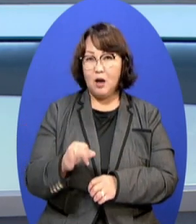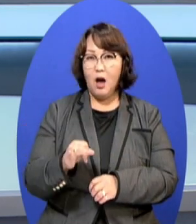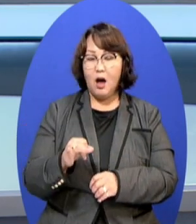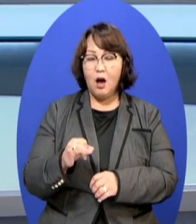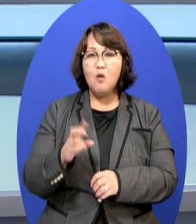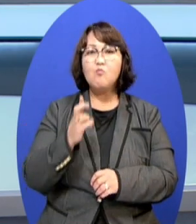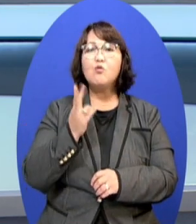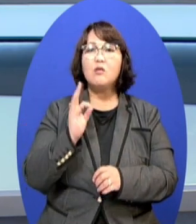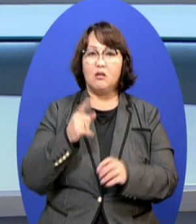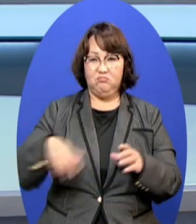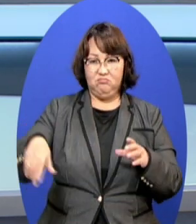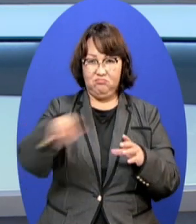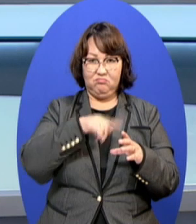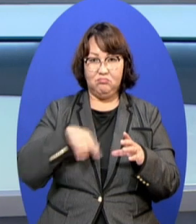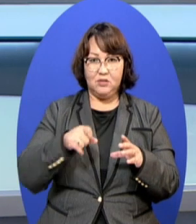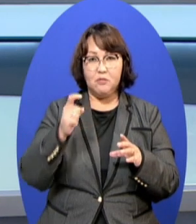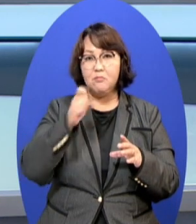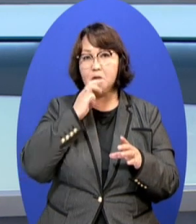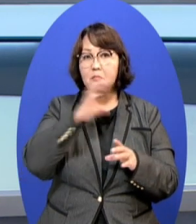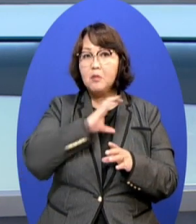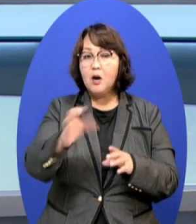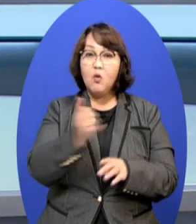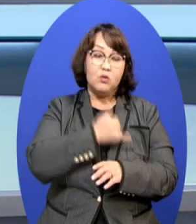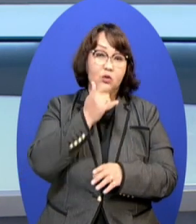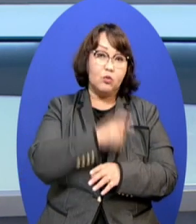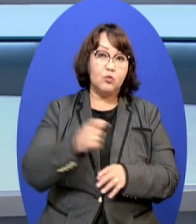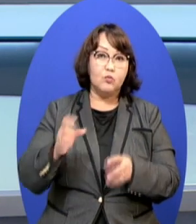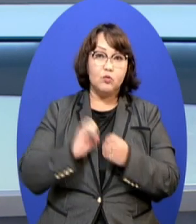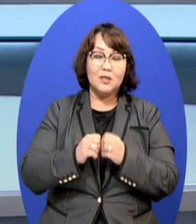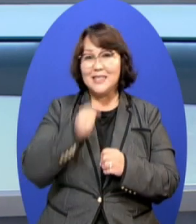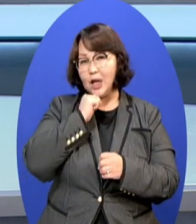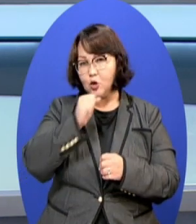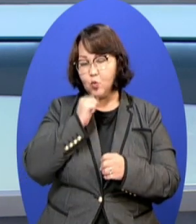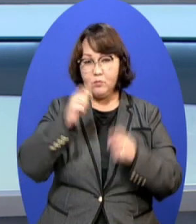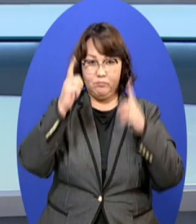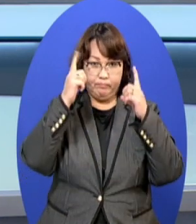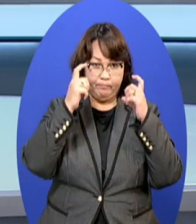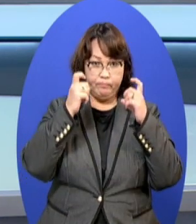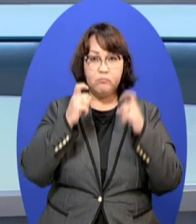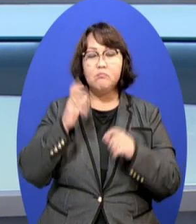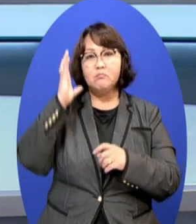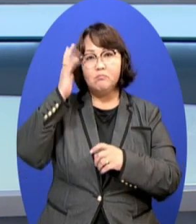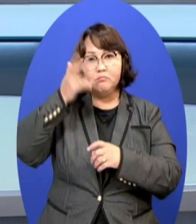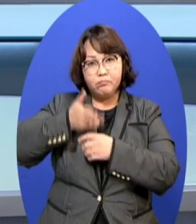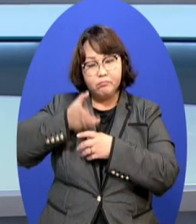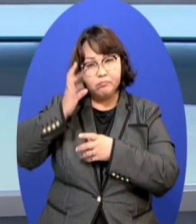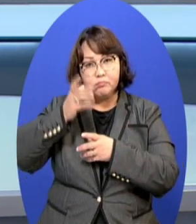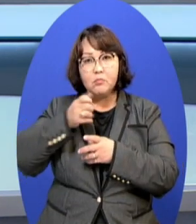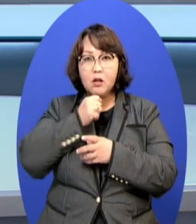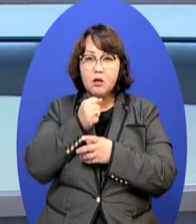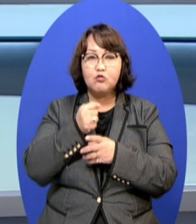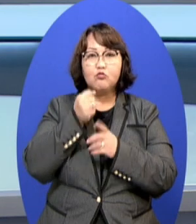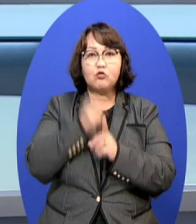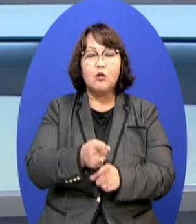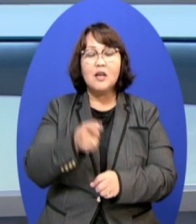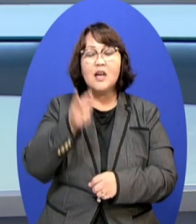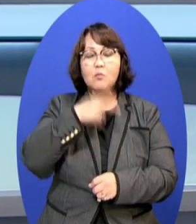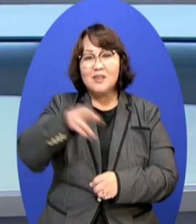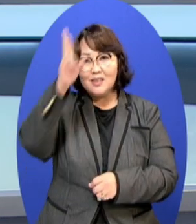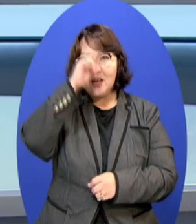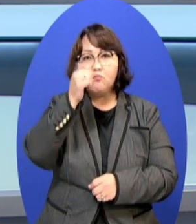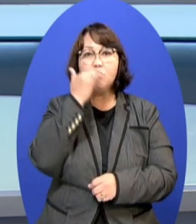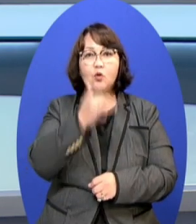гэж дүгнэлээ. Тиймээс хэвлэл мэдээллийн байгууллагын удирдлага сэтгүүлч, гэрэл зургийн сурвалжлагч, зураглаачдад зориулж эрүүл мэндийн яамнаас тусгайлан